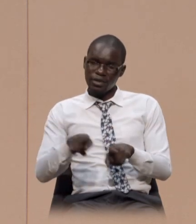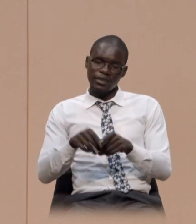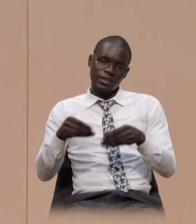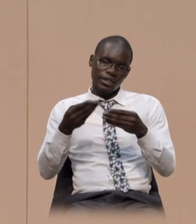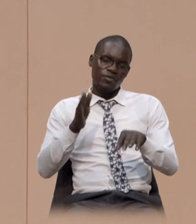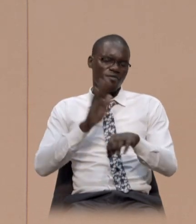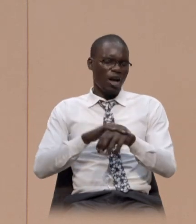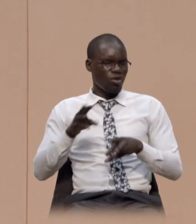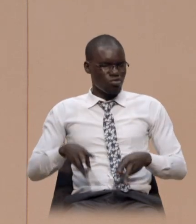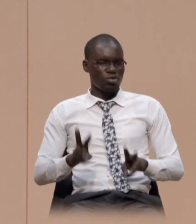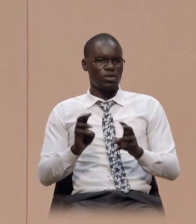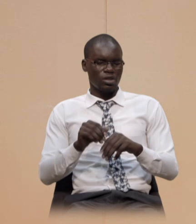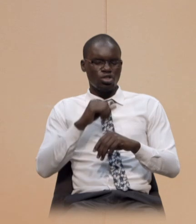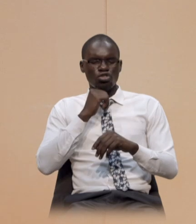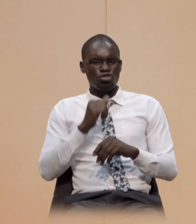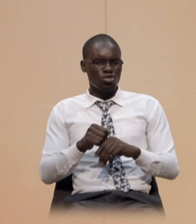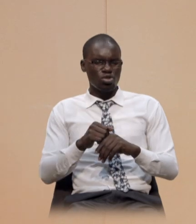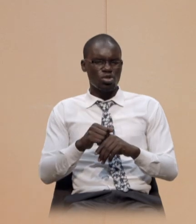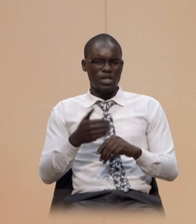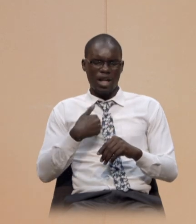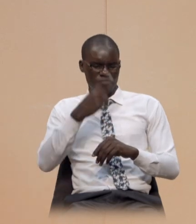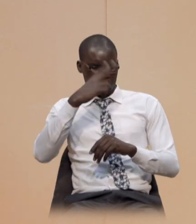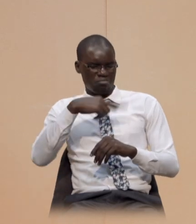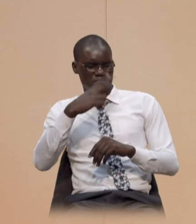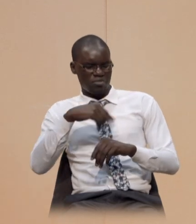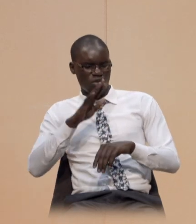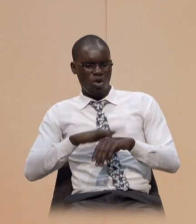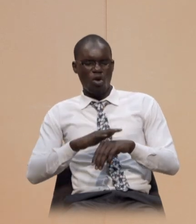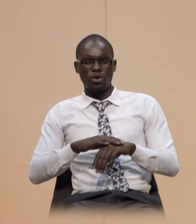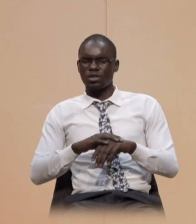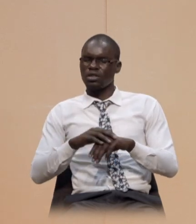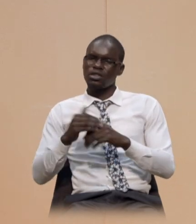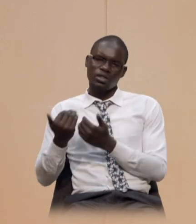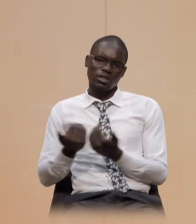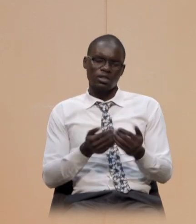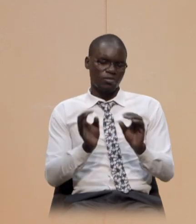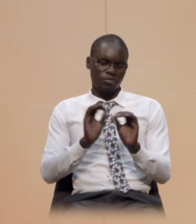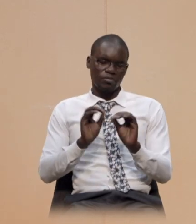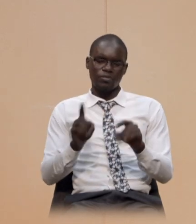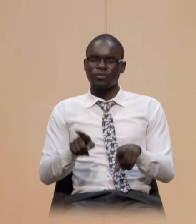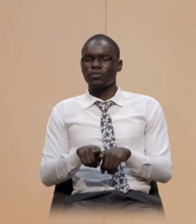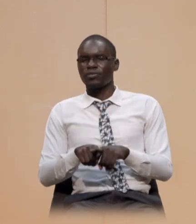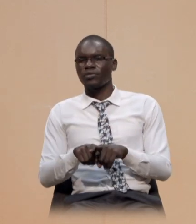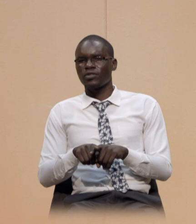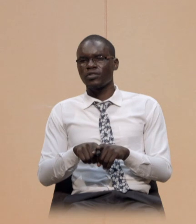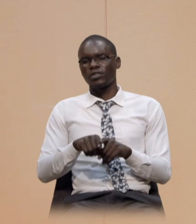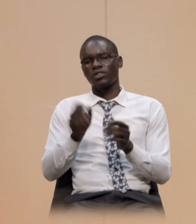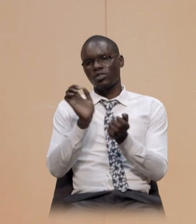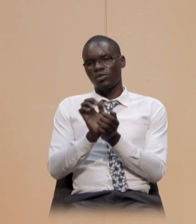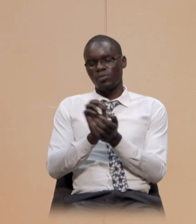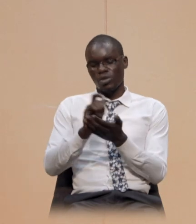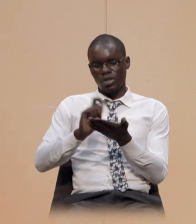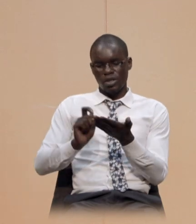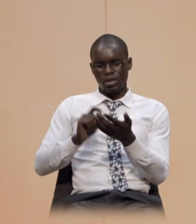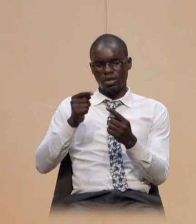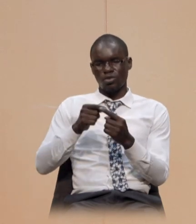nzuri. Hiyo haimaanishi kwamba una madharau kwa watoto wako. Na sio hiyo peke yake, hata Paulo akiandikia katika